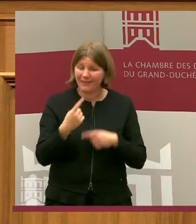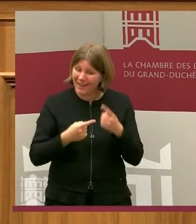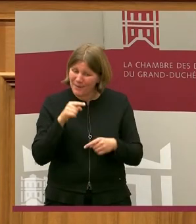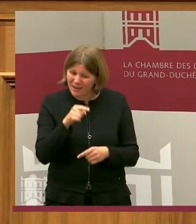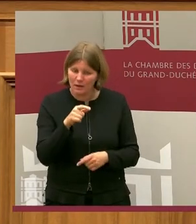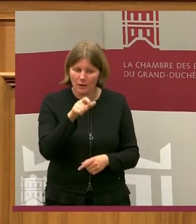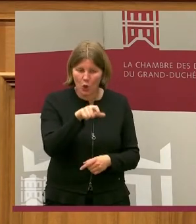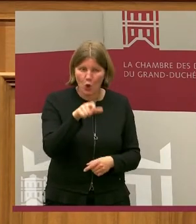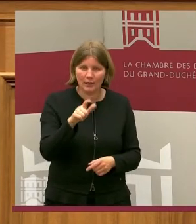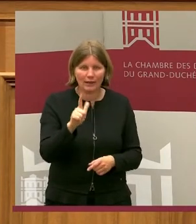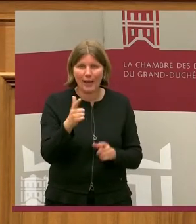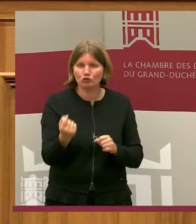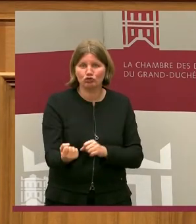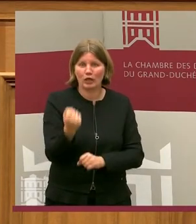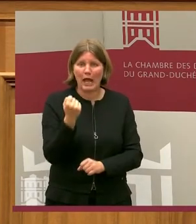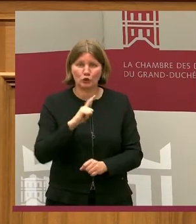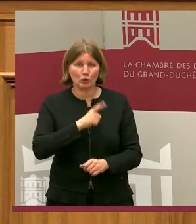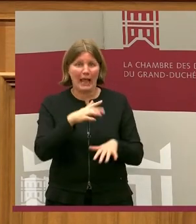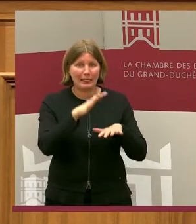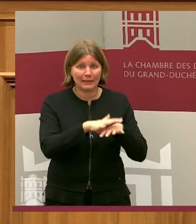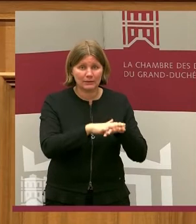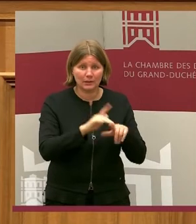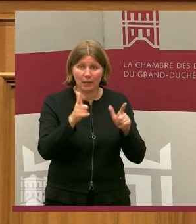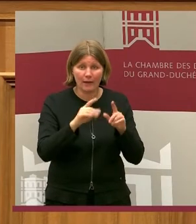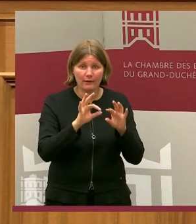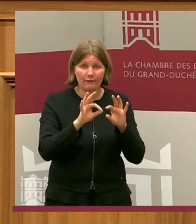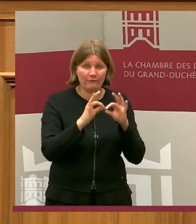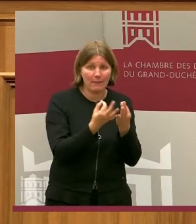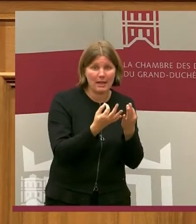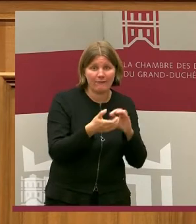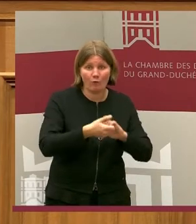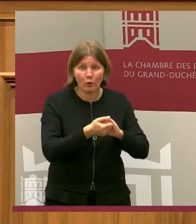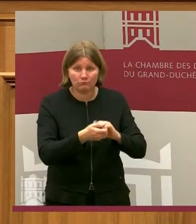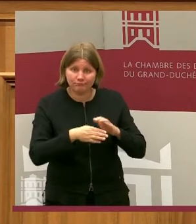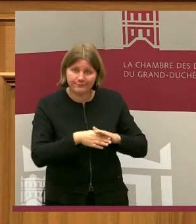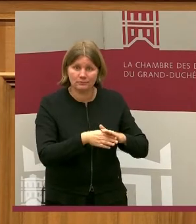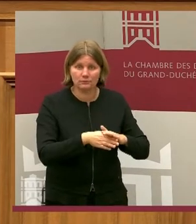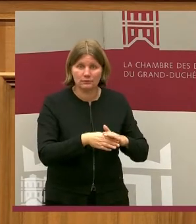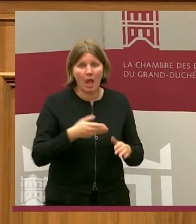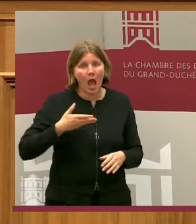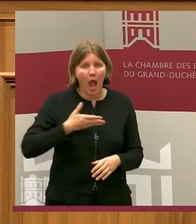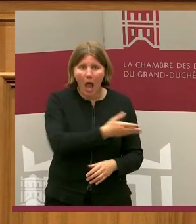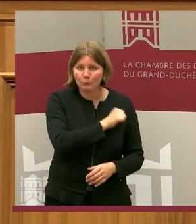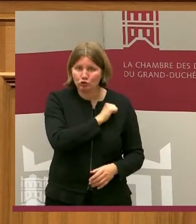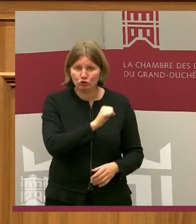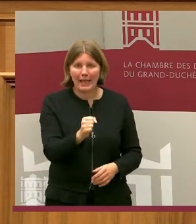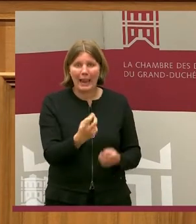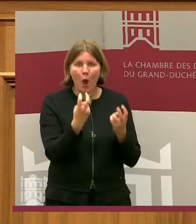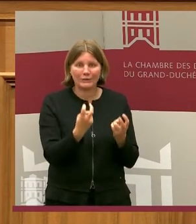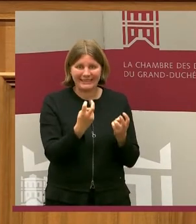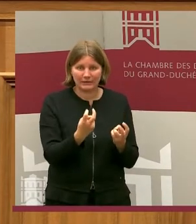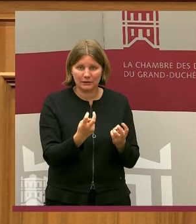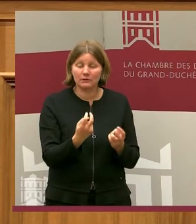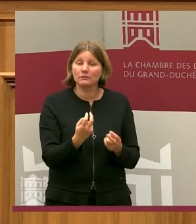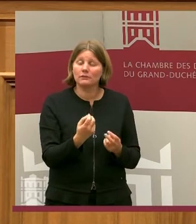kein starkes soziales Netz haben. Familie und Freunde, die der Armut am schnellsten ausgesetzt sind und die schnell